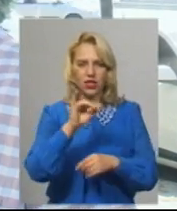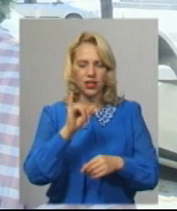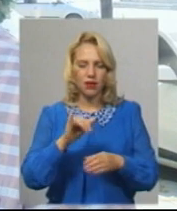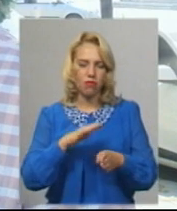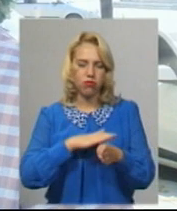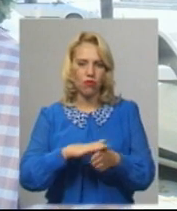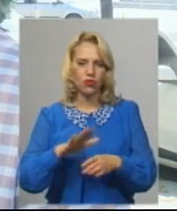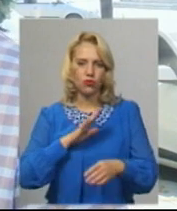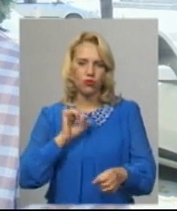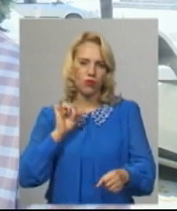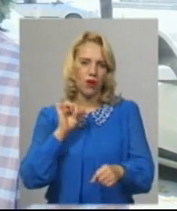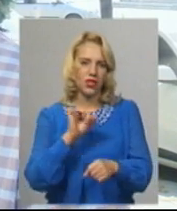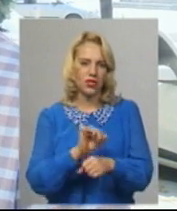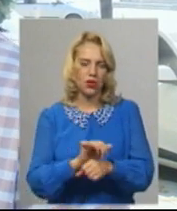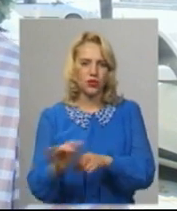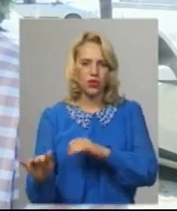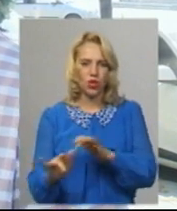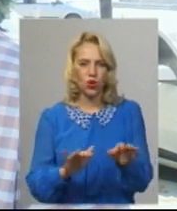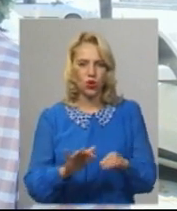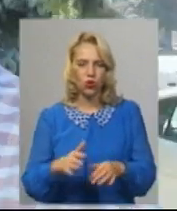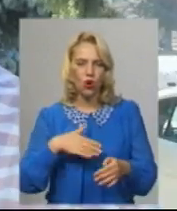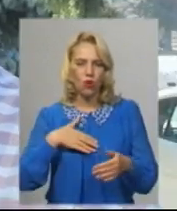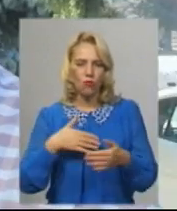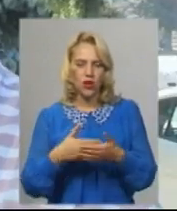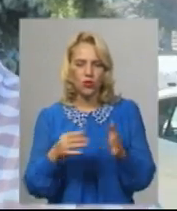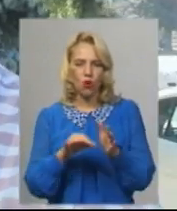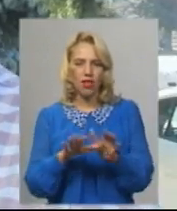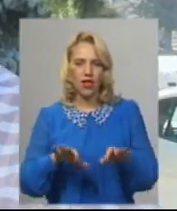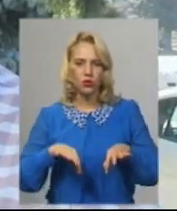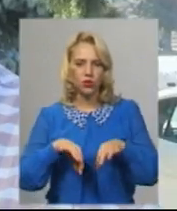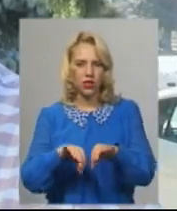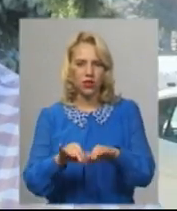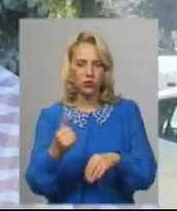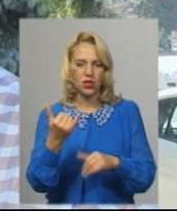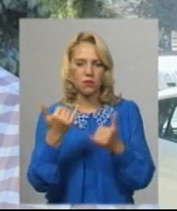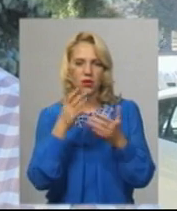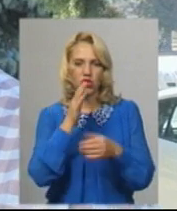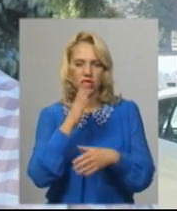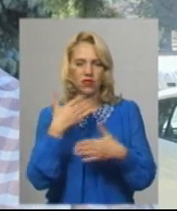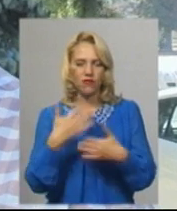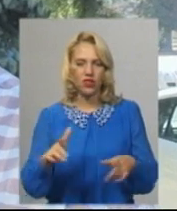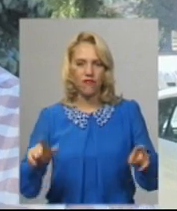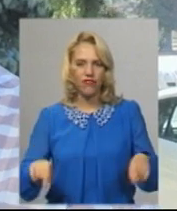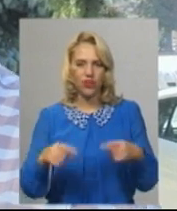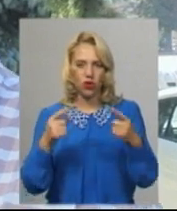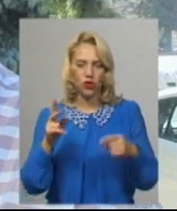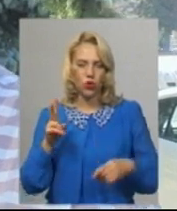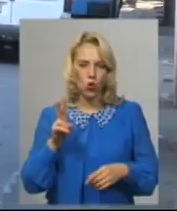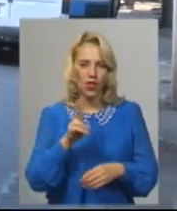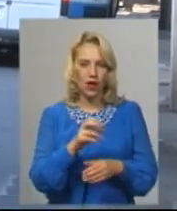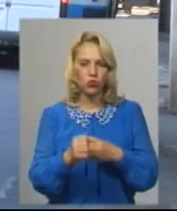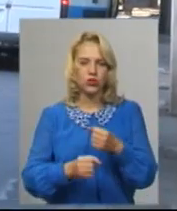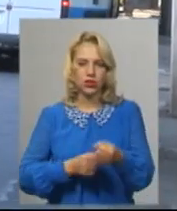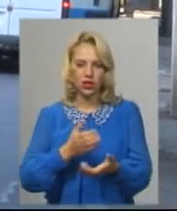рух електротранспорту, громадського електротранспорту. На теперішній час вже все відновлено і тролейбуси